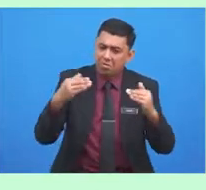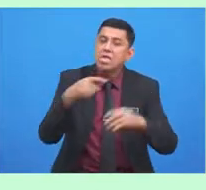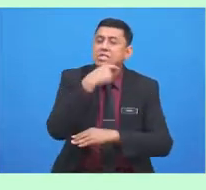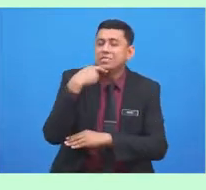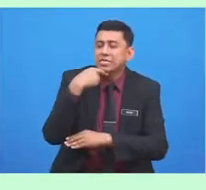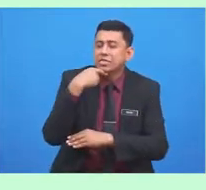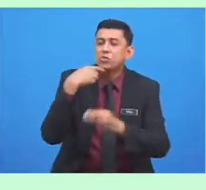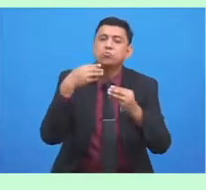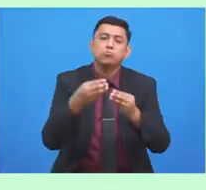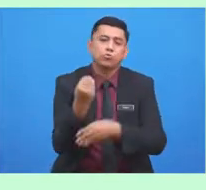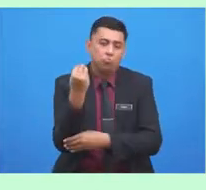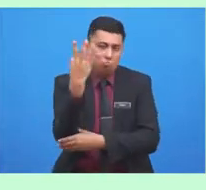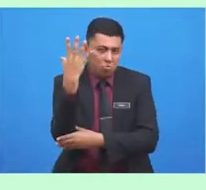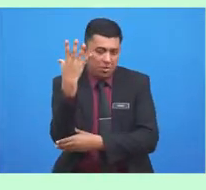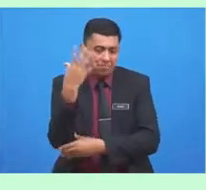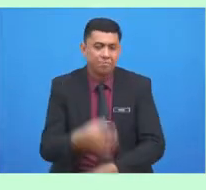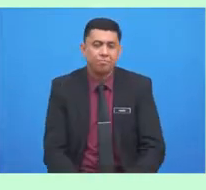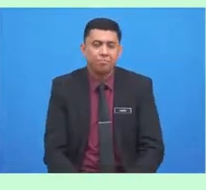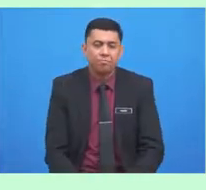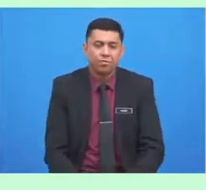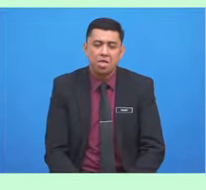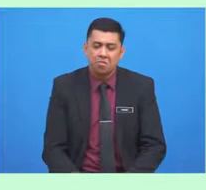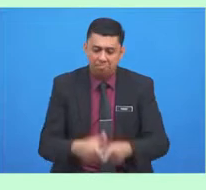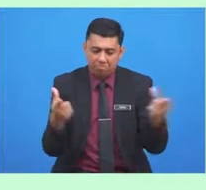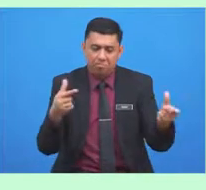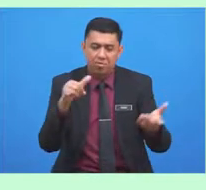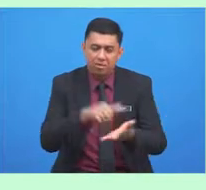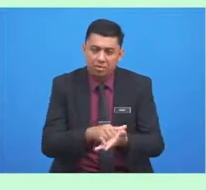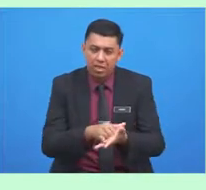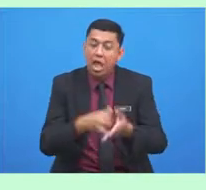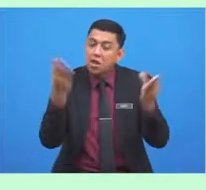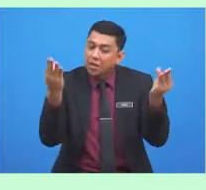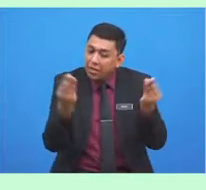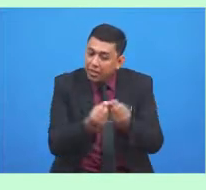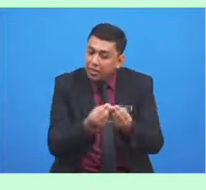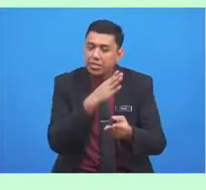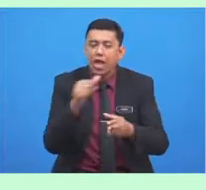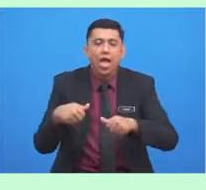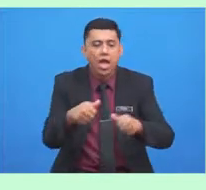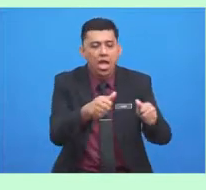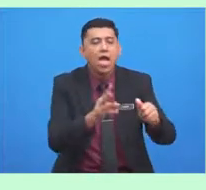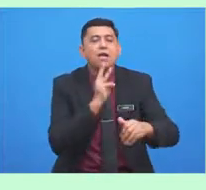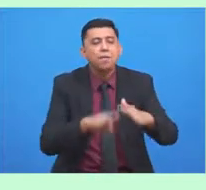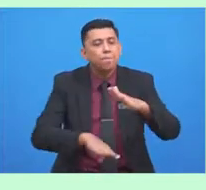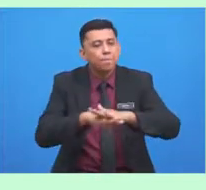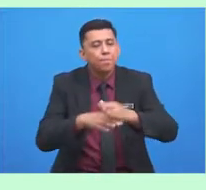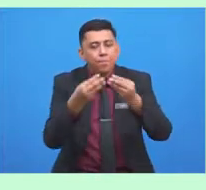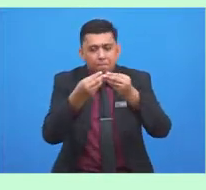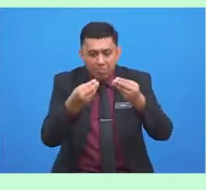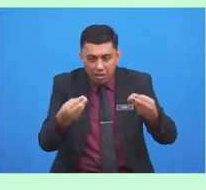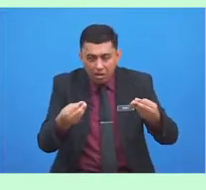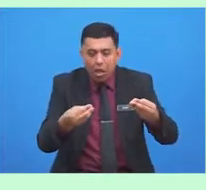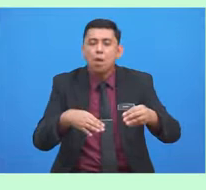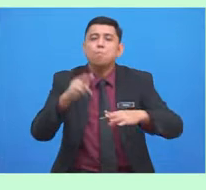peluhan oleh tumbuh-tumbuhan. Selain itu, kadar resapan dan aliran air bawah tanah juga akan